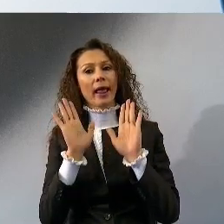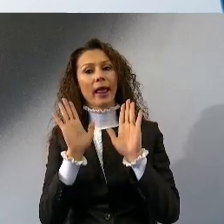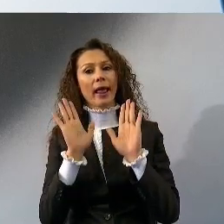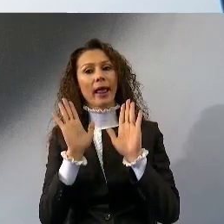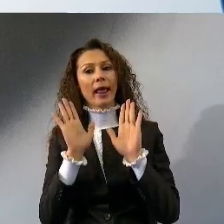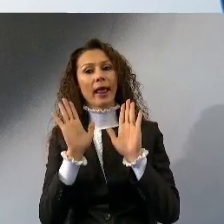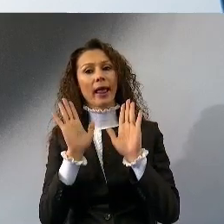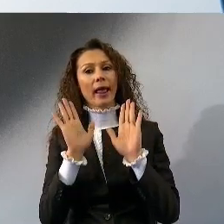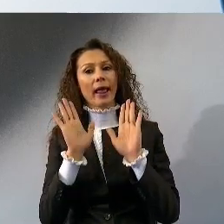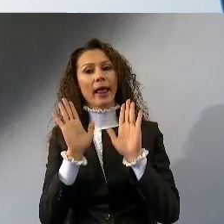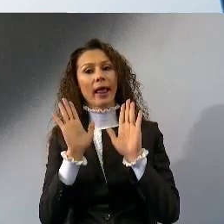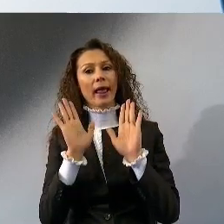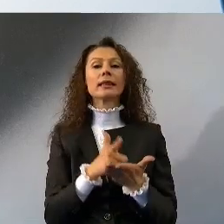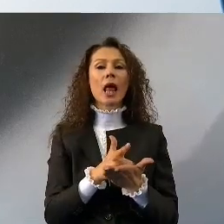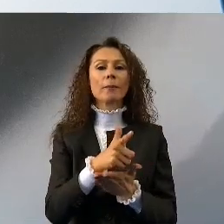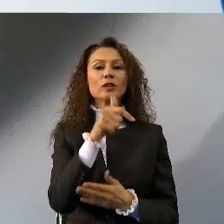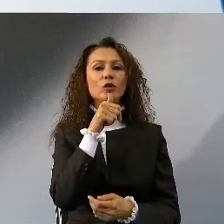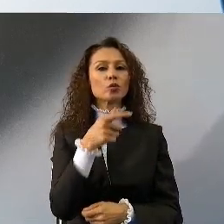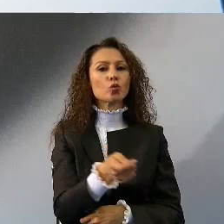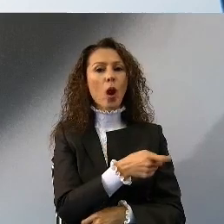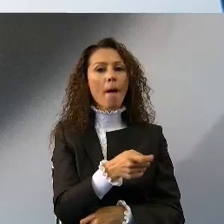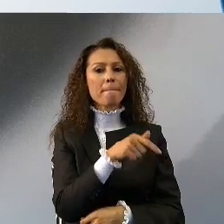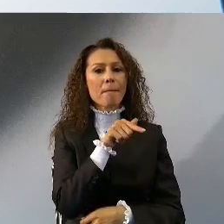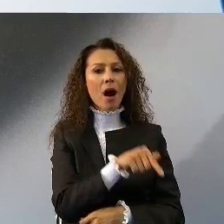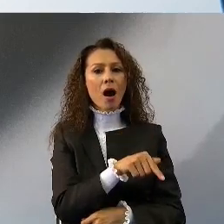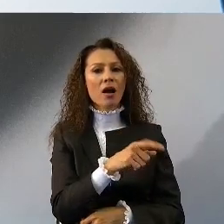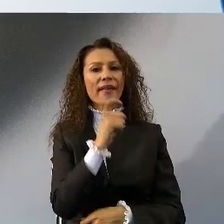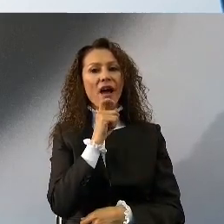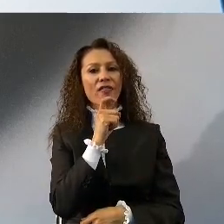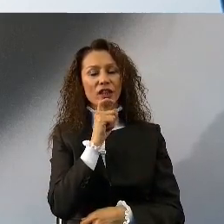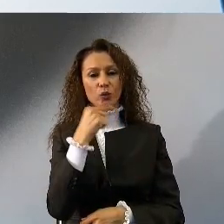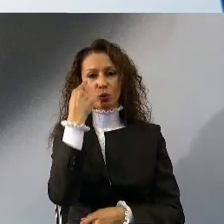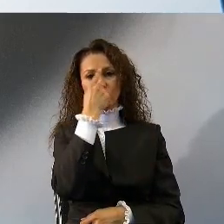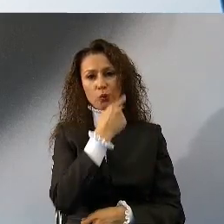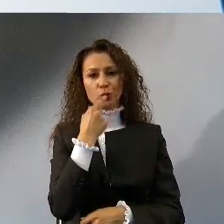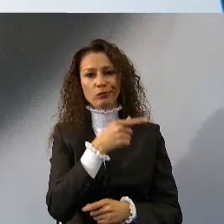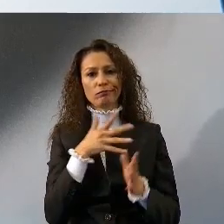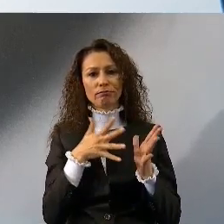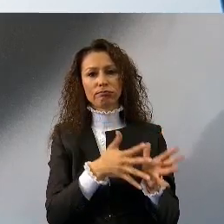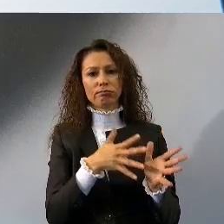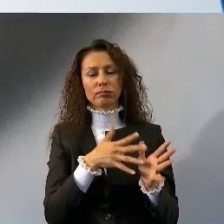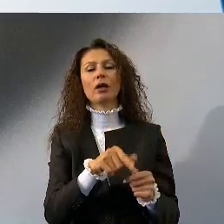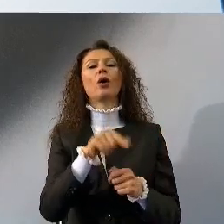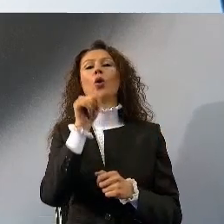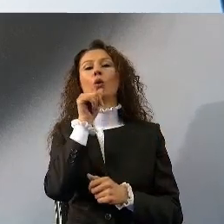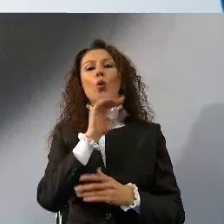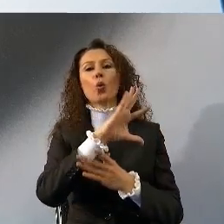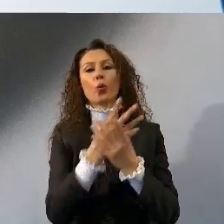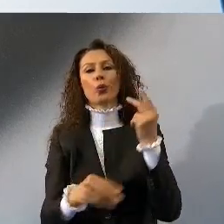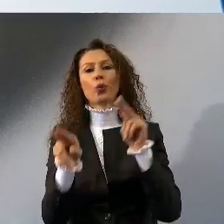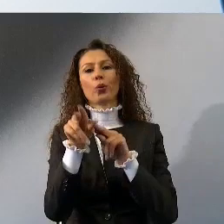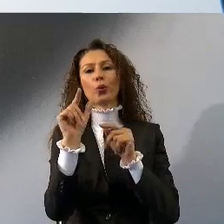biliyoruz. Tarımsal sulamayı yanlış yapmamız nedeniyle kuraklık kriziyle, kuraklık